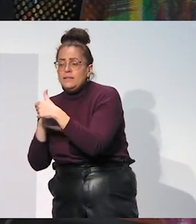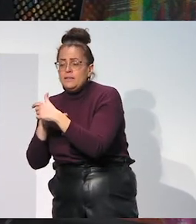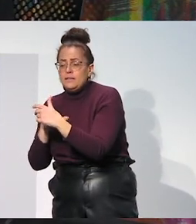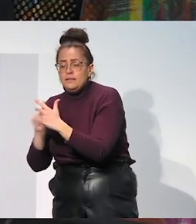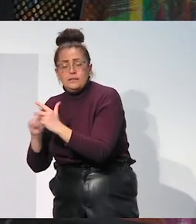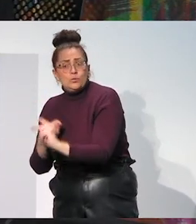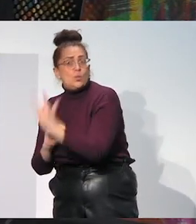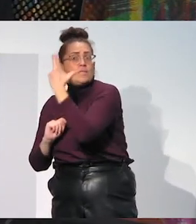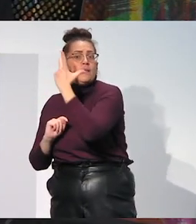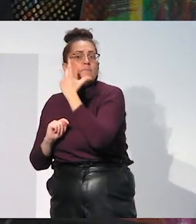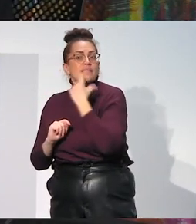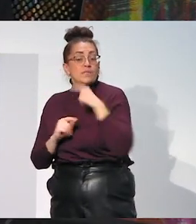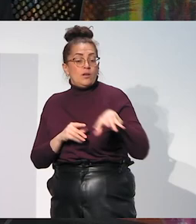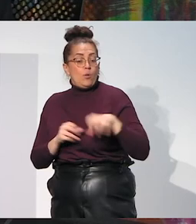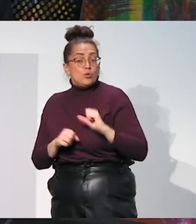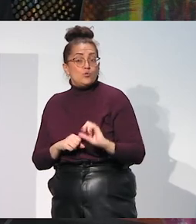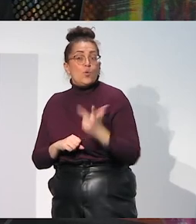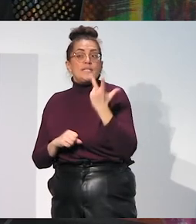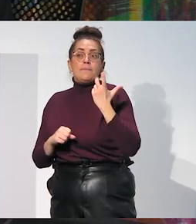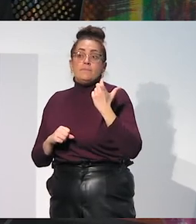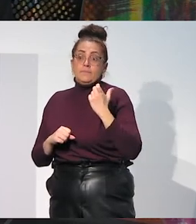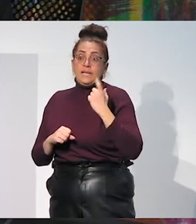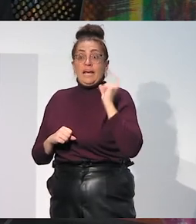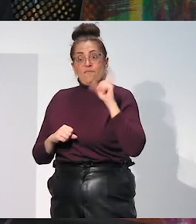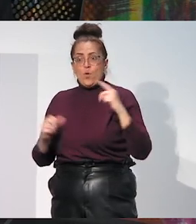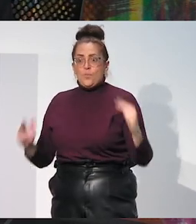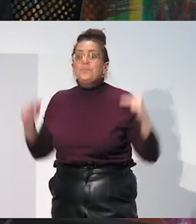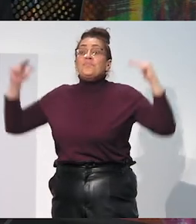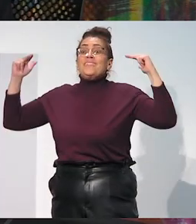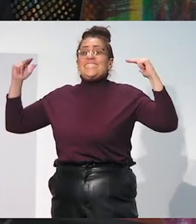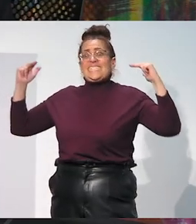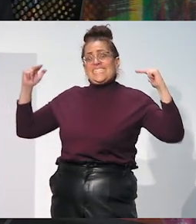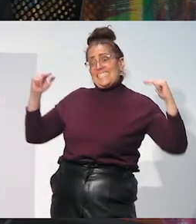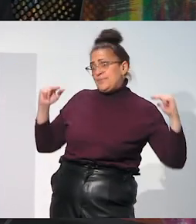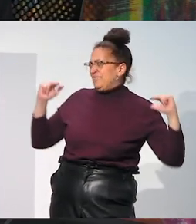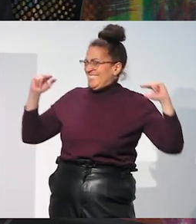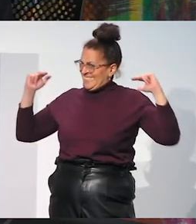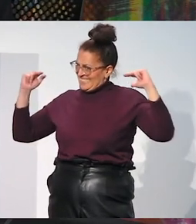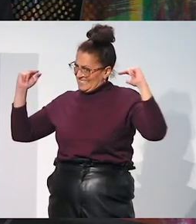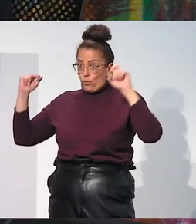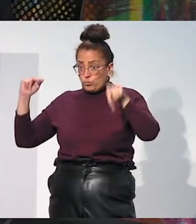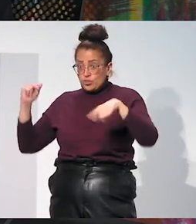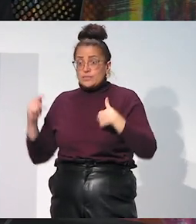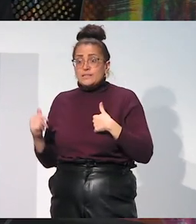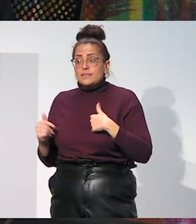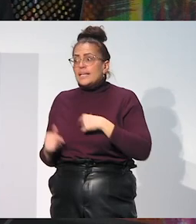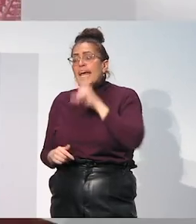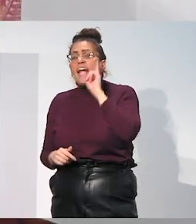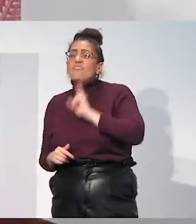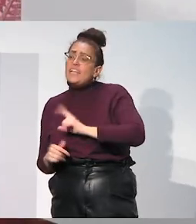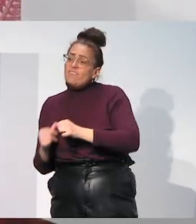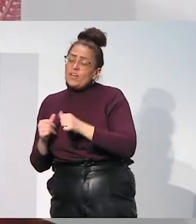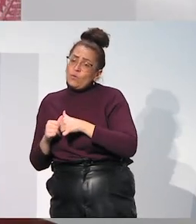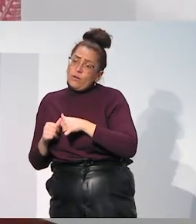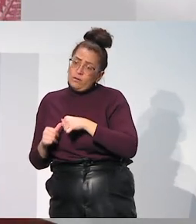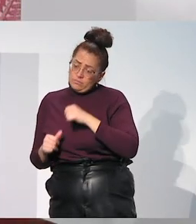à un certain niveau qu'il s'agit de tenir et qui lui procure une satisfaction narcissique à elle. Hein. Elle a de l'orgueil. Elle